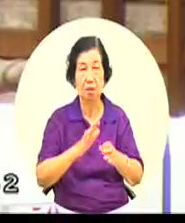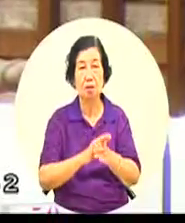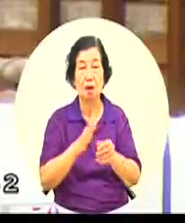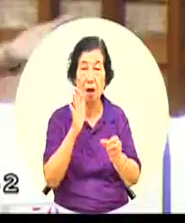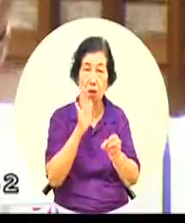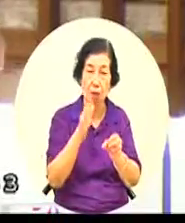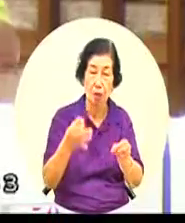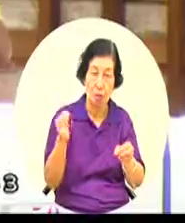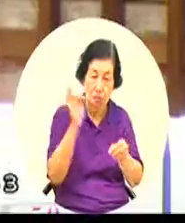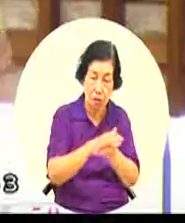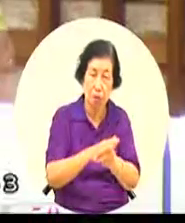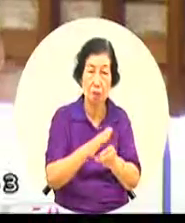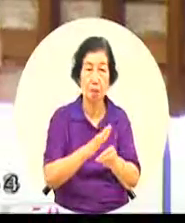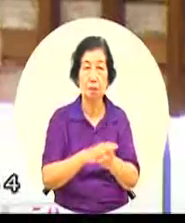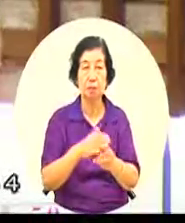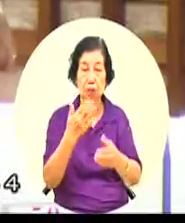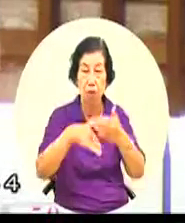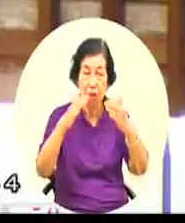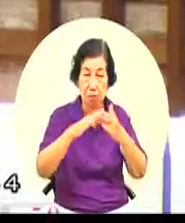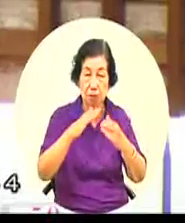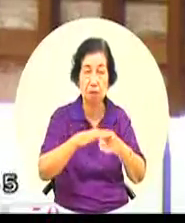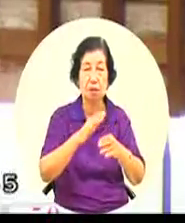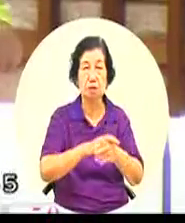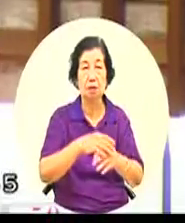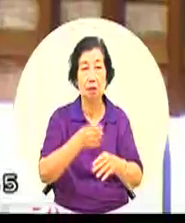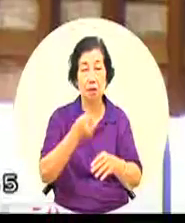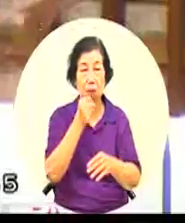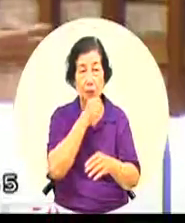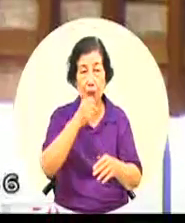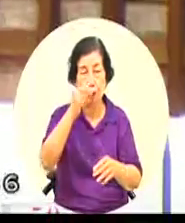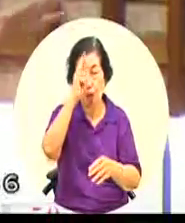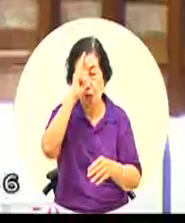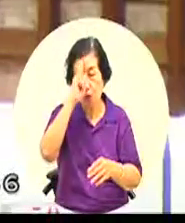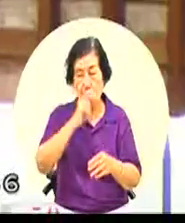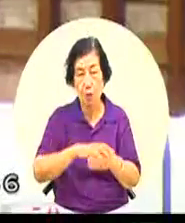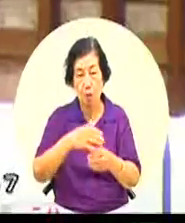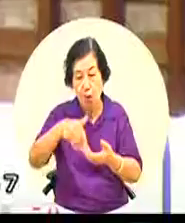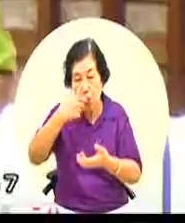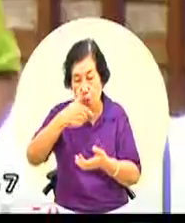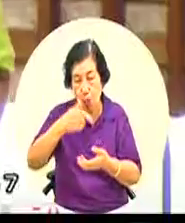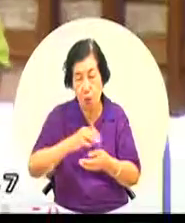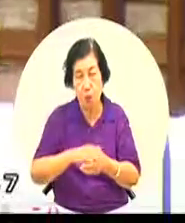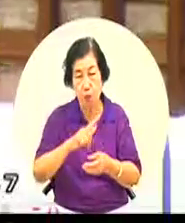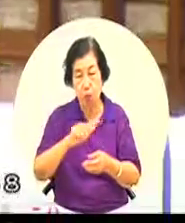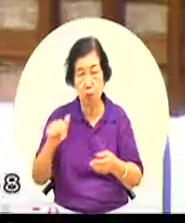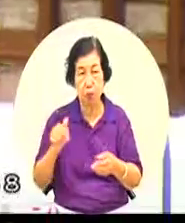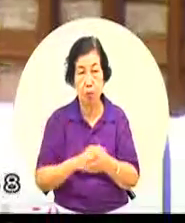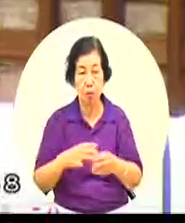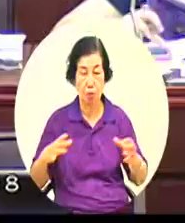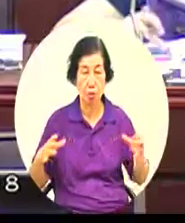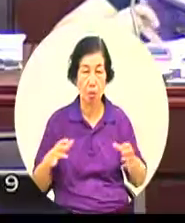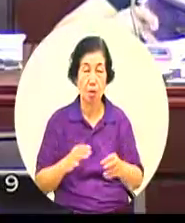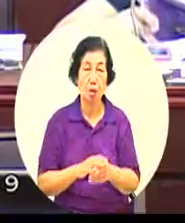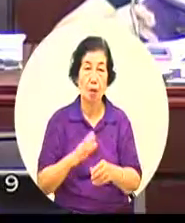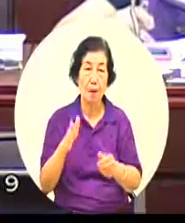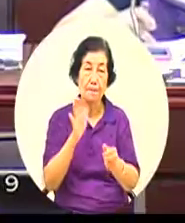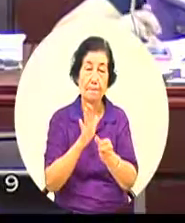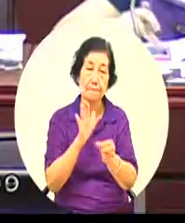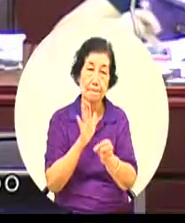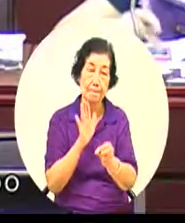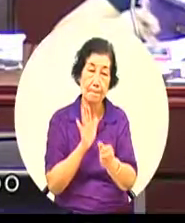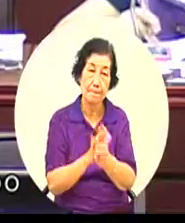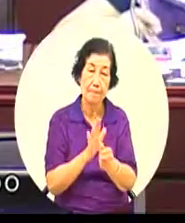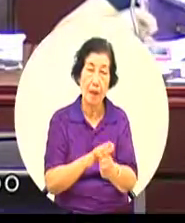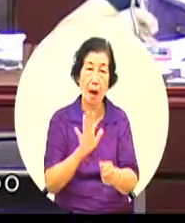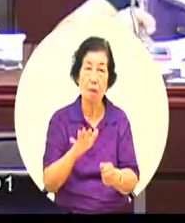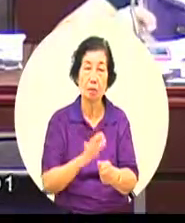所在啊，学生啊营养敢有够？好、嗯，有没有问过学校？ 有的，因为学校基本都有营